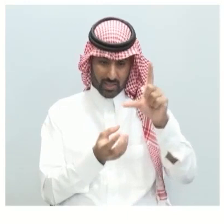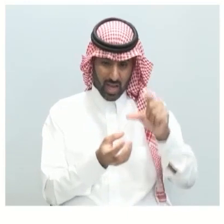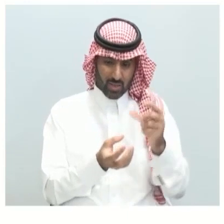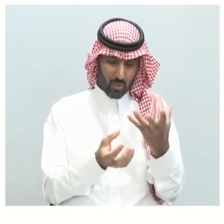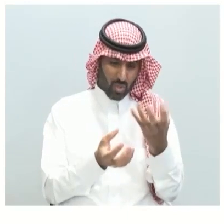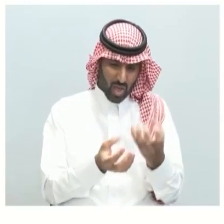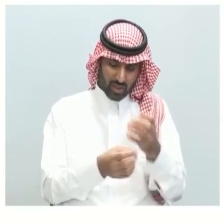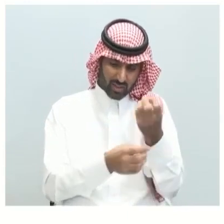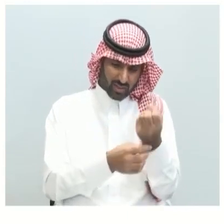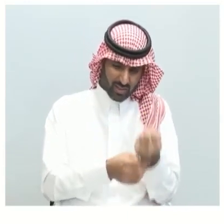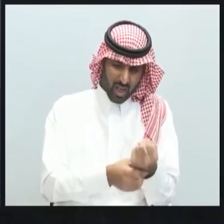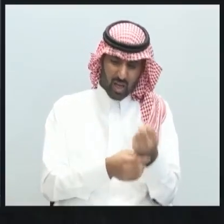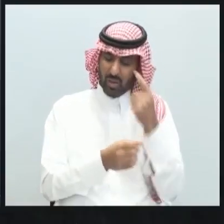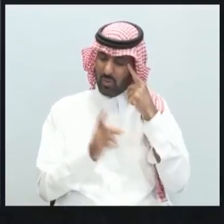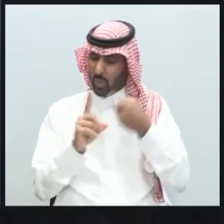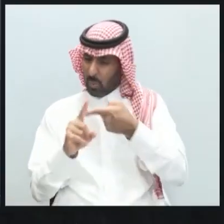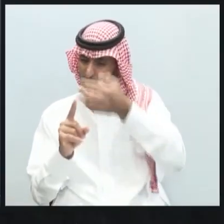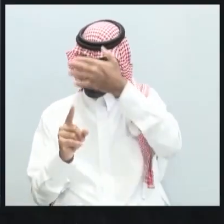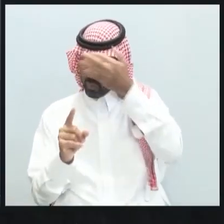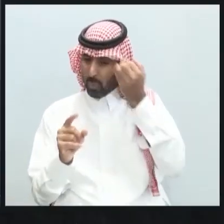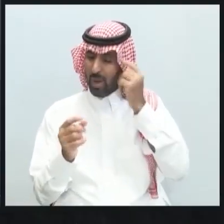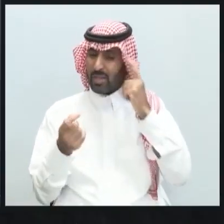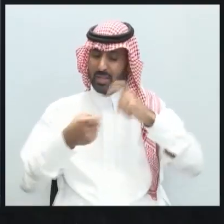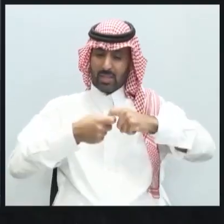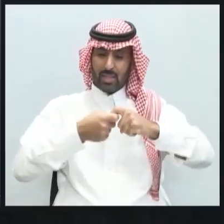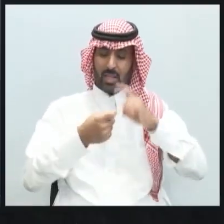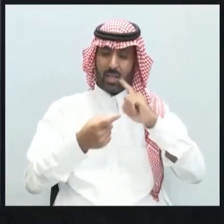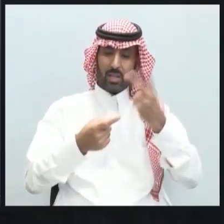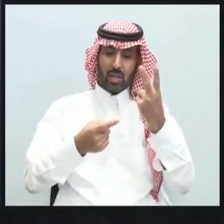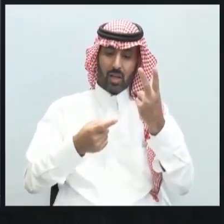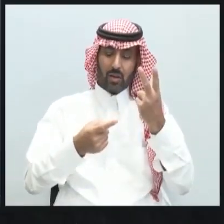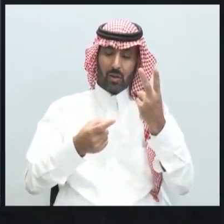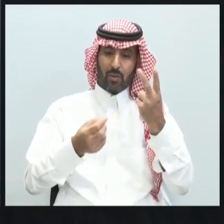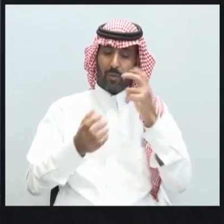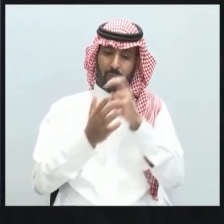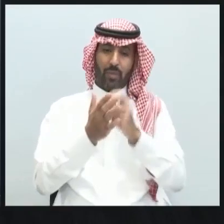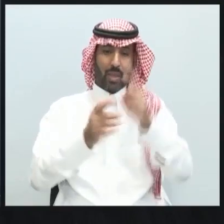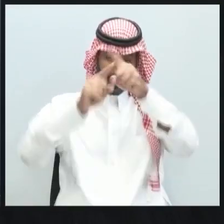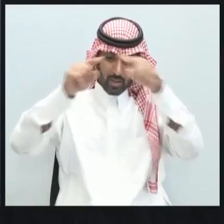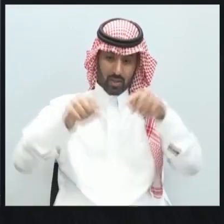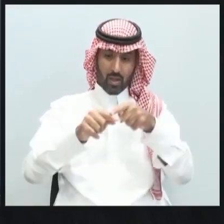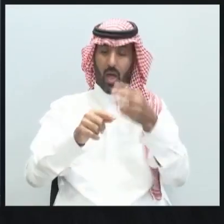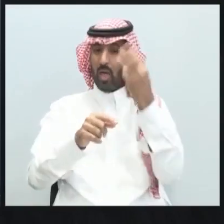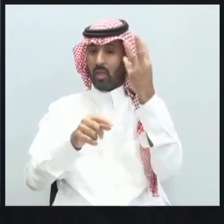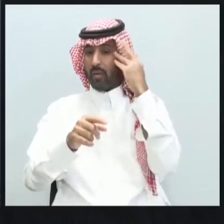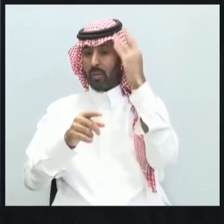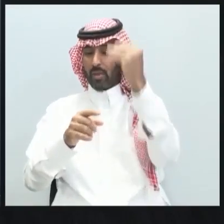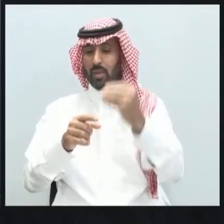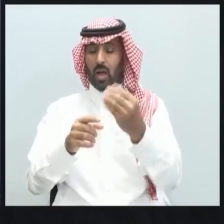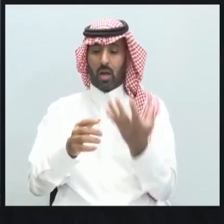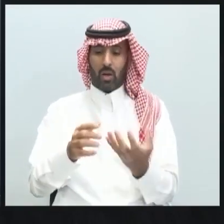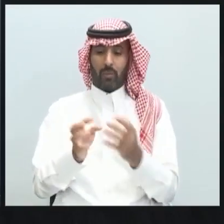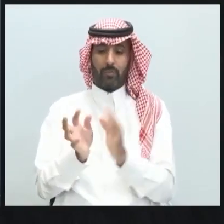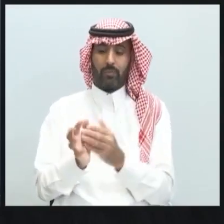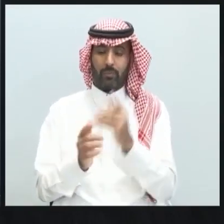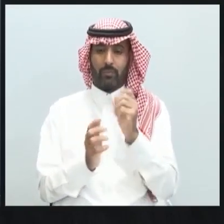الحراره الحجم الضغط ودرجه الحراره لانها تربط ما بين اثنين في كل من القوانين الثلاثه فيتم الجمع بينها في